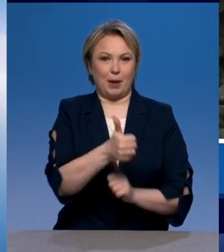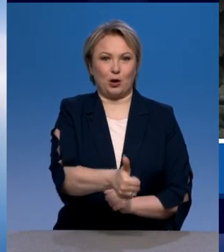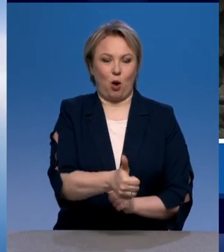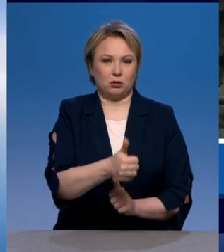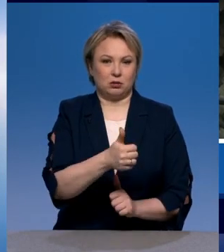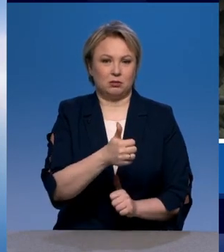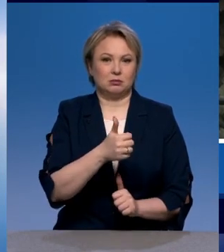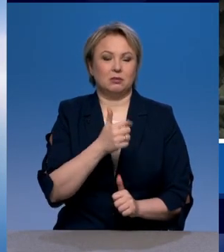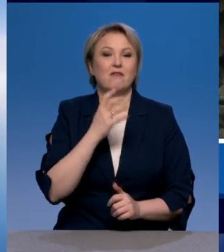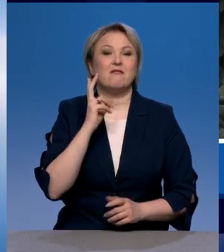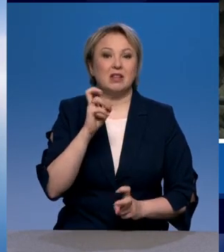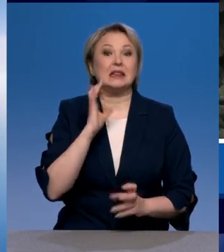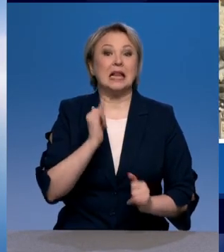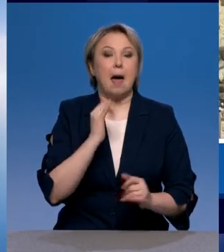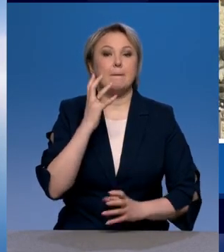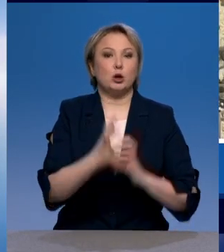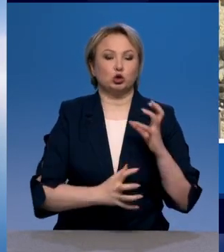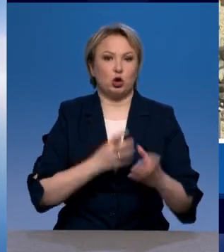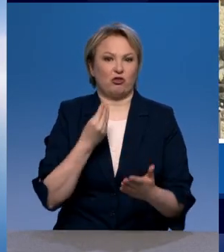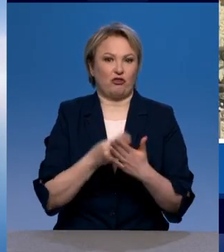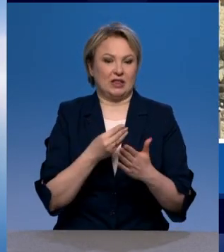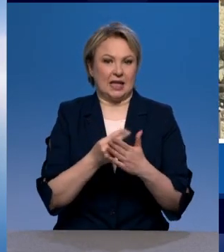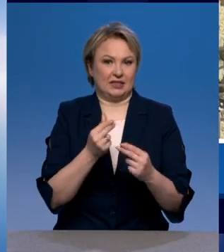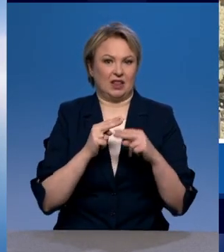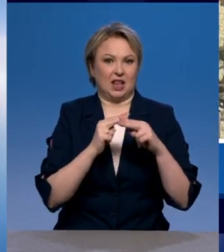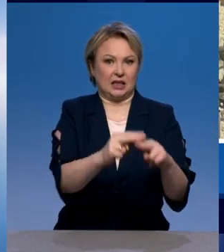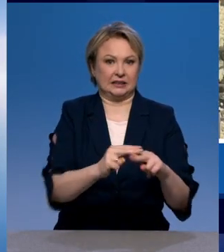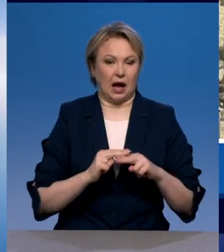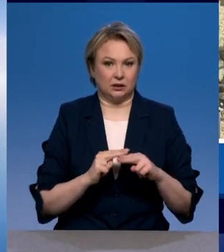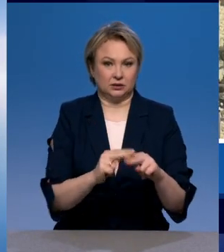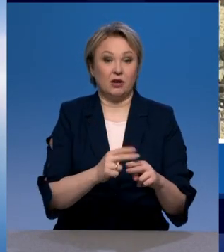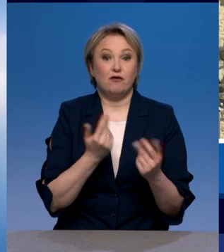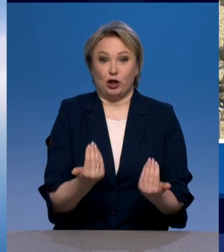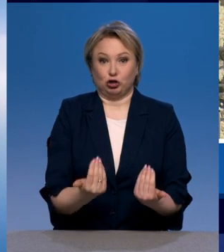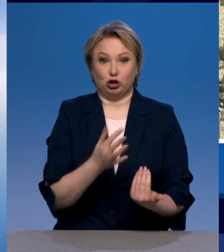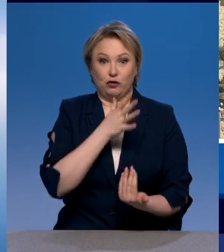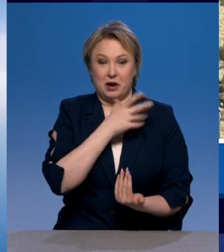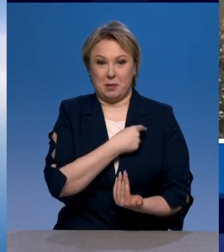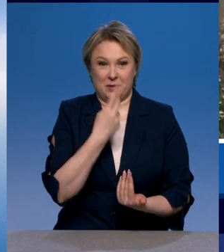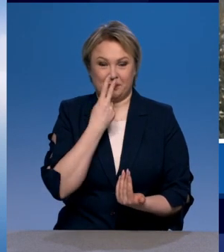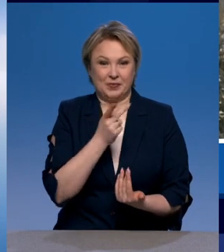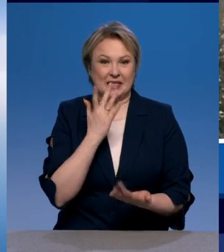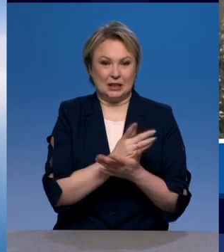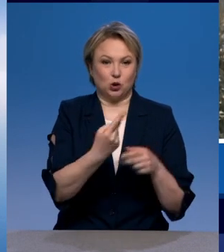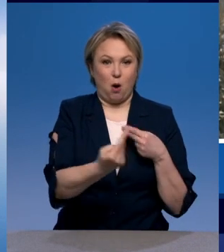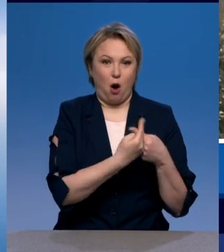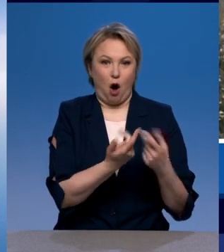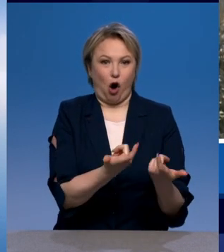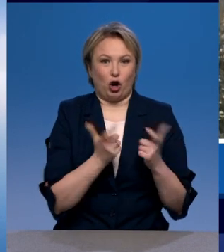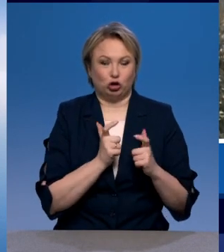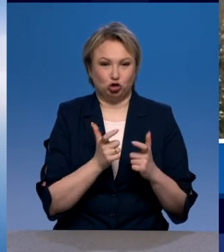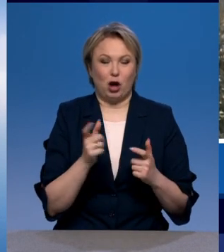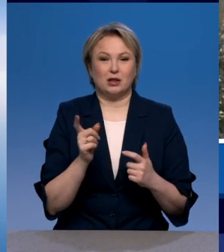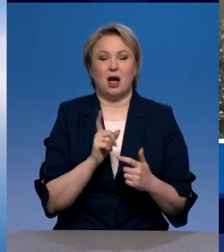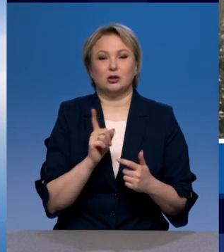международных финансовых транзакций. Там, где в настоящее время мы наблюдаем некие ограничения там, с долларом, с